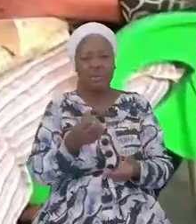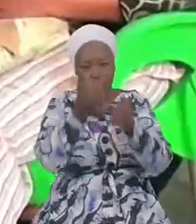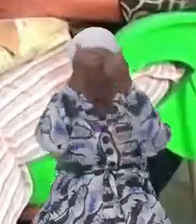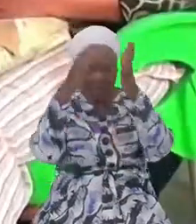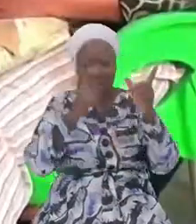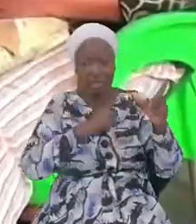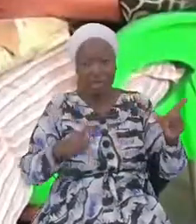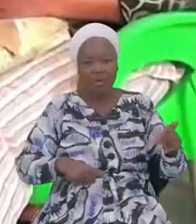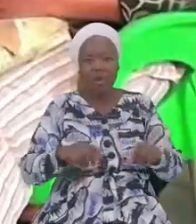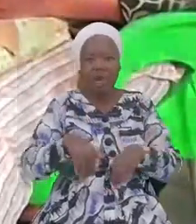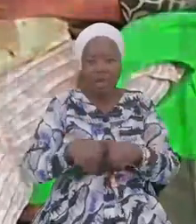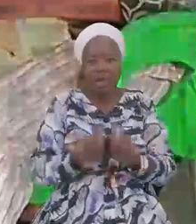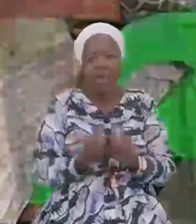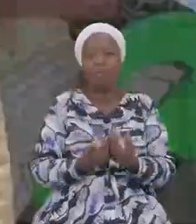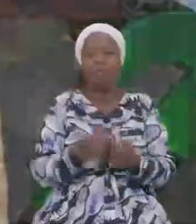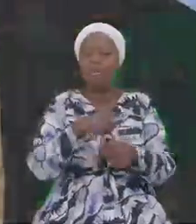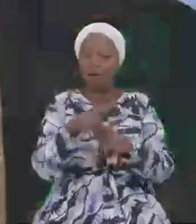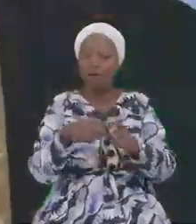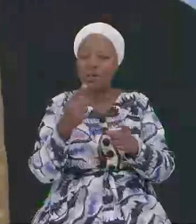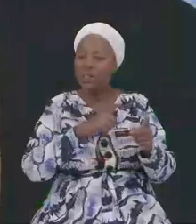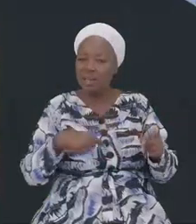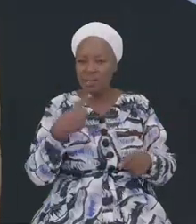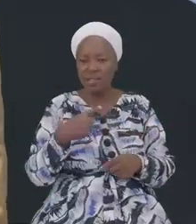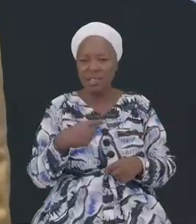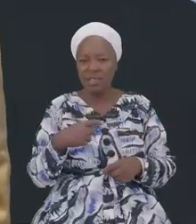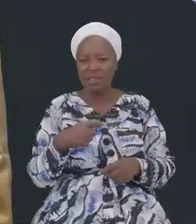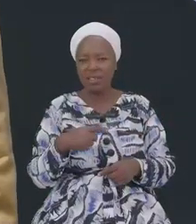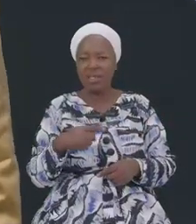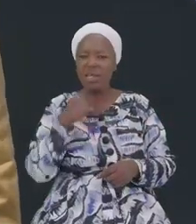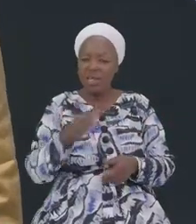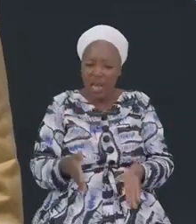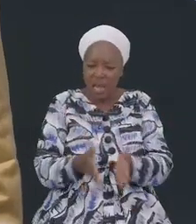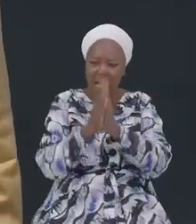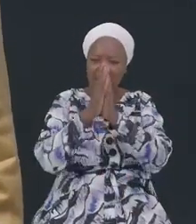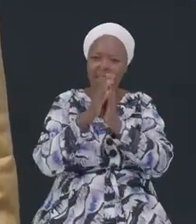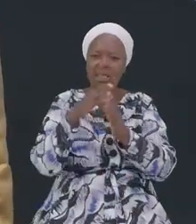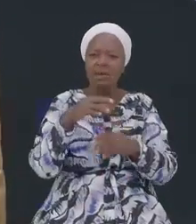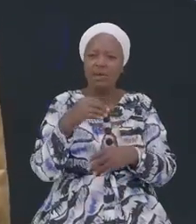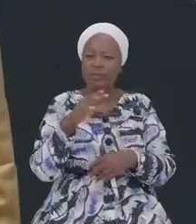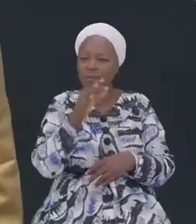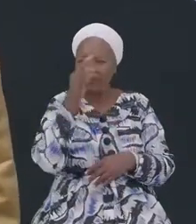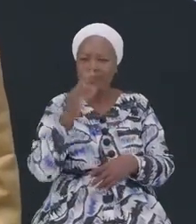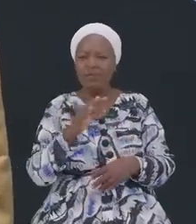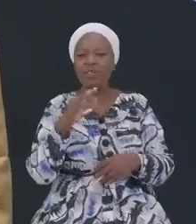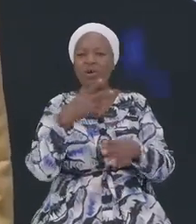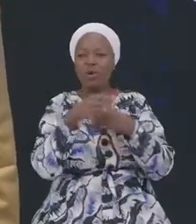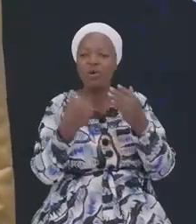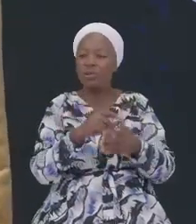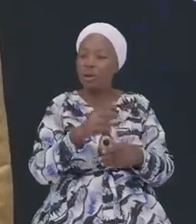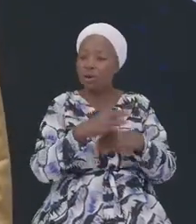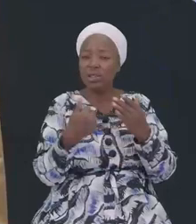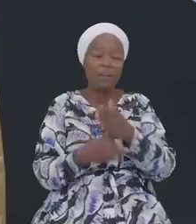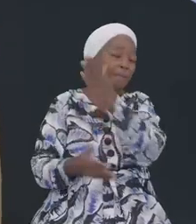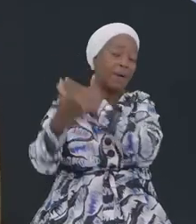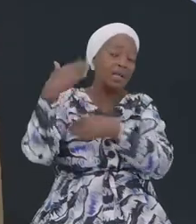au Seigneur. D'une manière ou d'une autre, quand le Seigneur dit, il faut qu'il la vie du passé. Dieu a dit, il faut